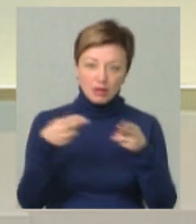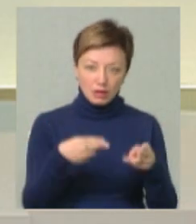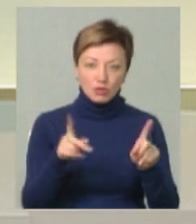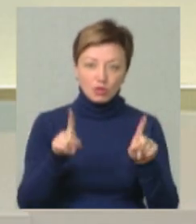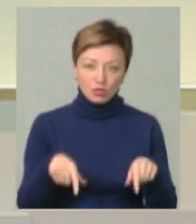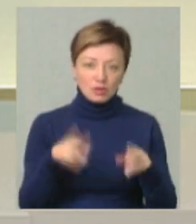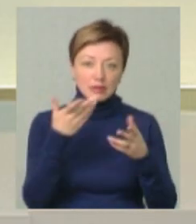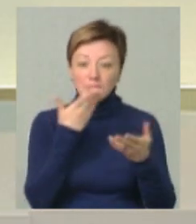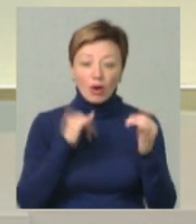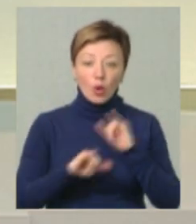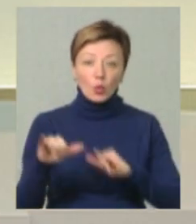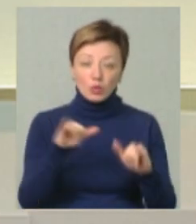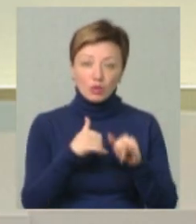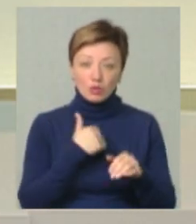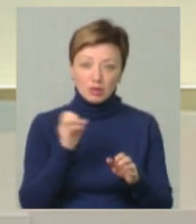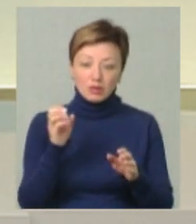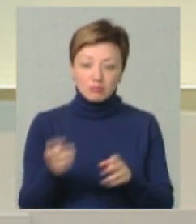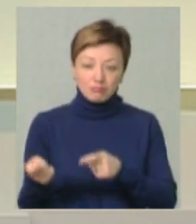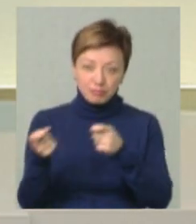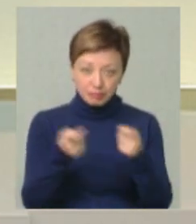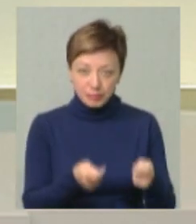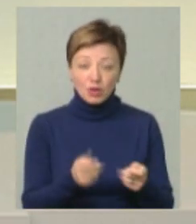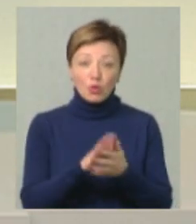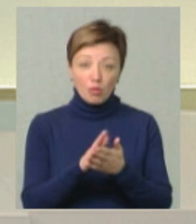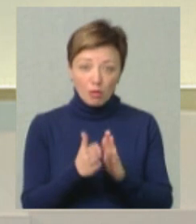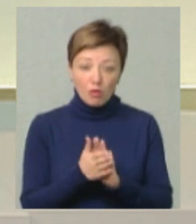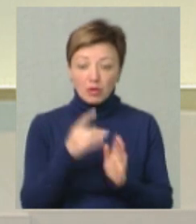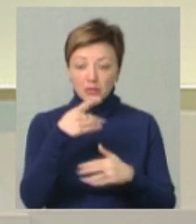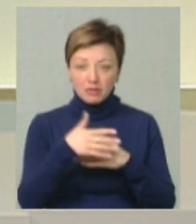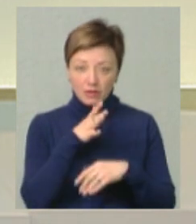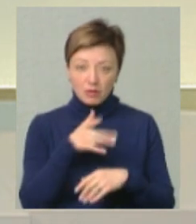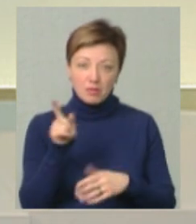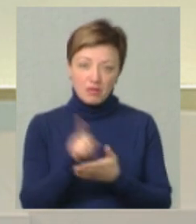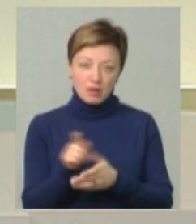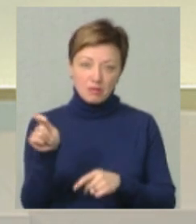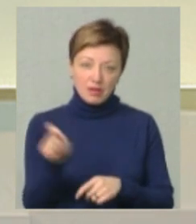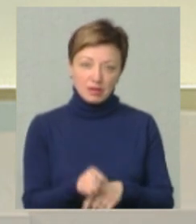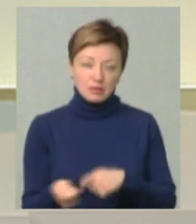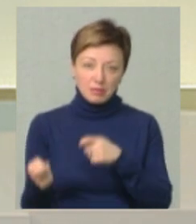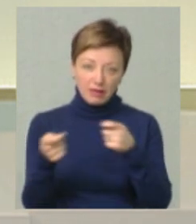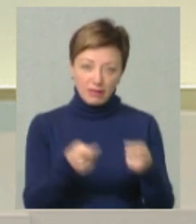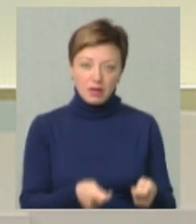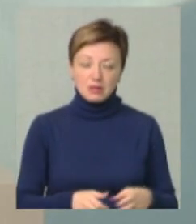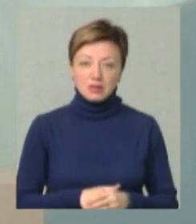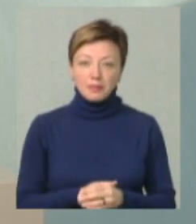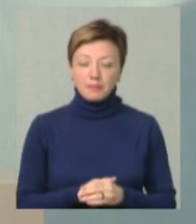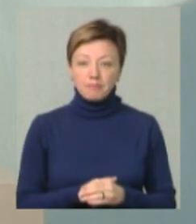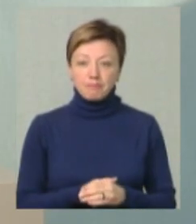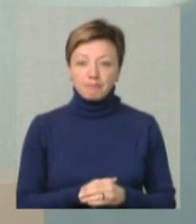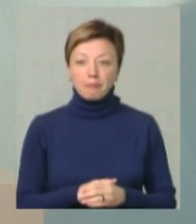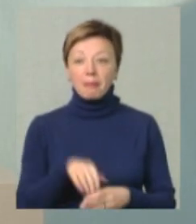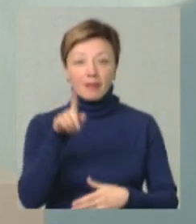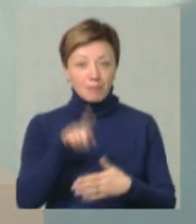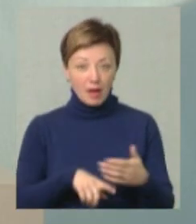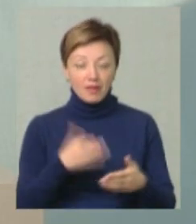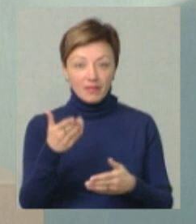теж нема куди діти, їх хочуть те саме пристроїти. Тобто ми домовились, от на найближчий час вони повинні приїхати і привезти їх. От упевнена, коли